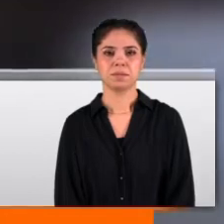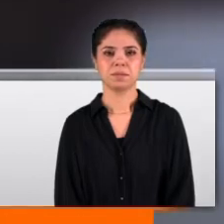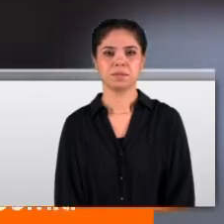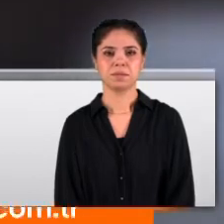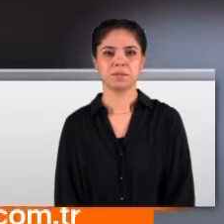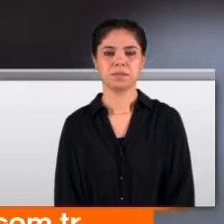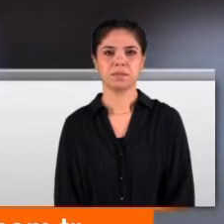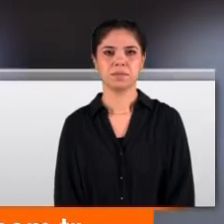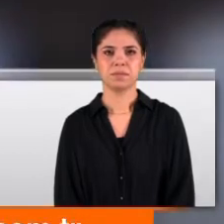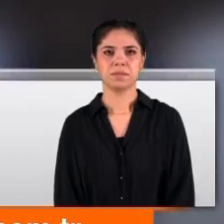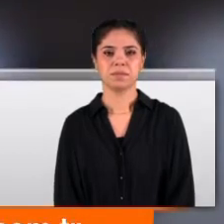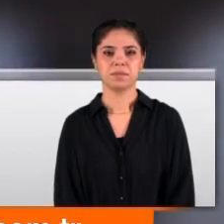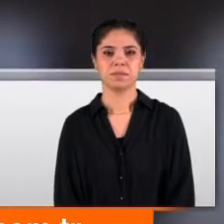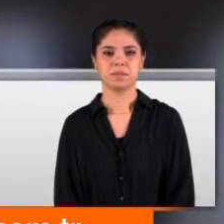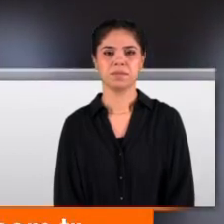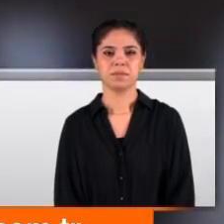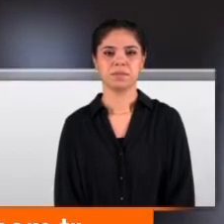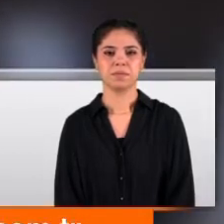Evgeni Grinko'dan vals çaldı.